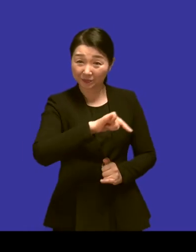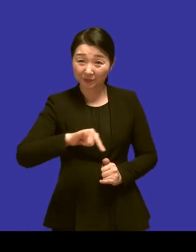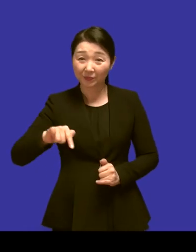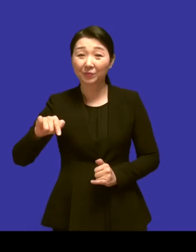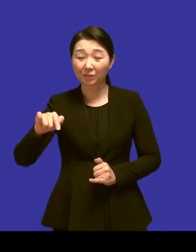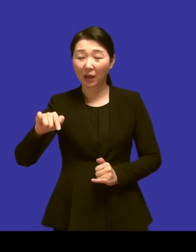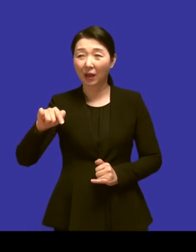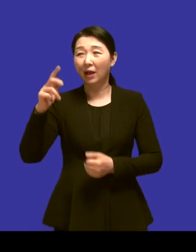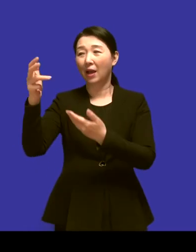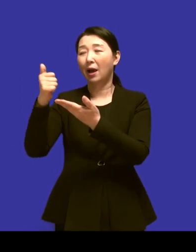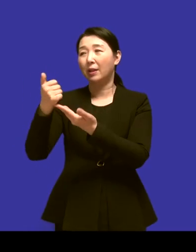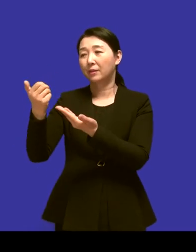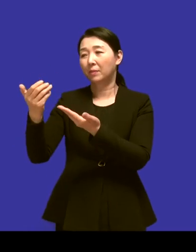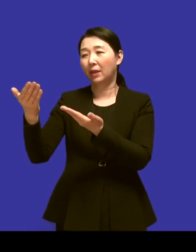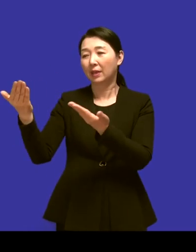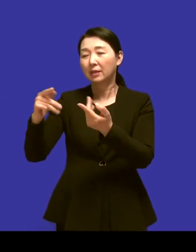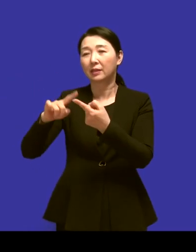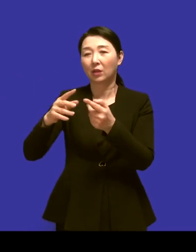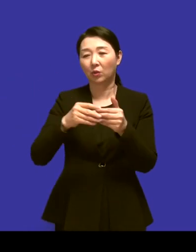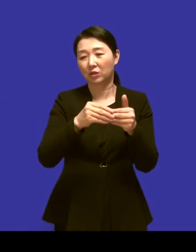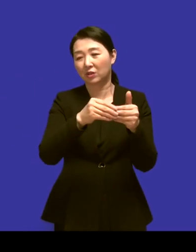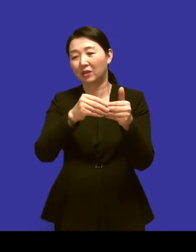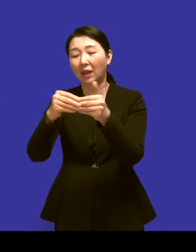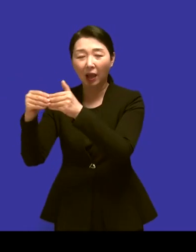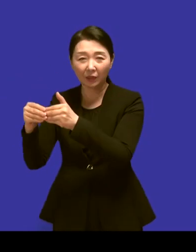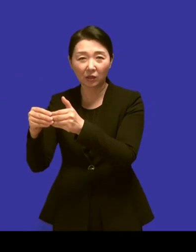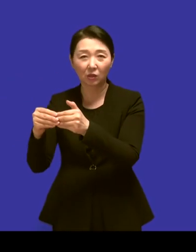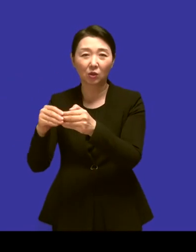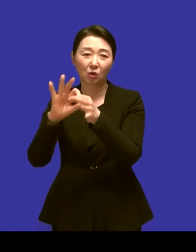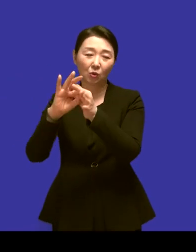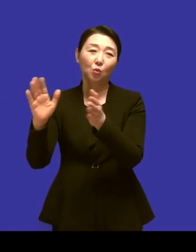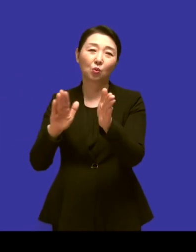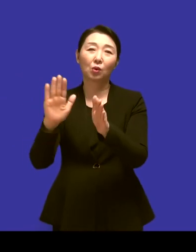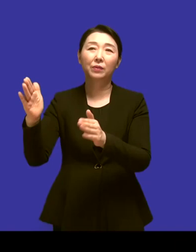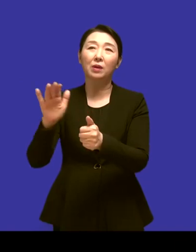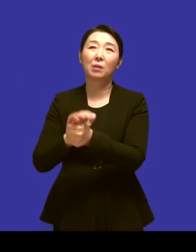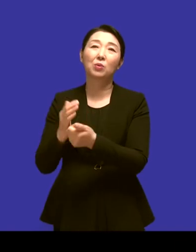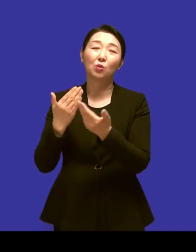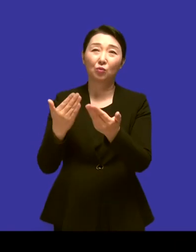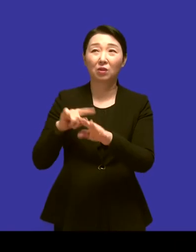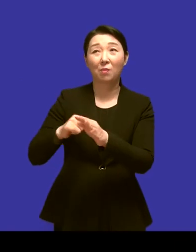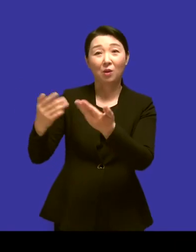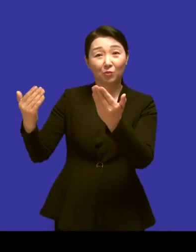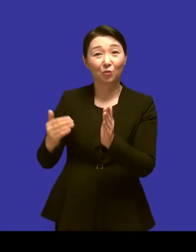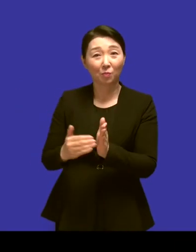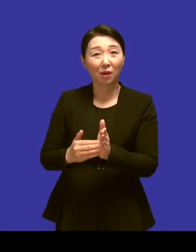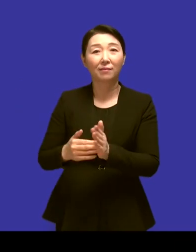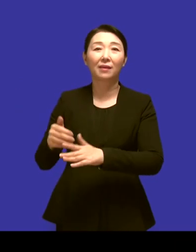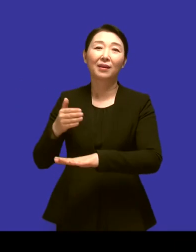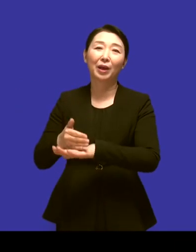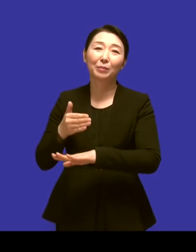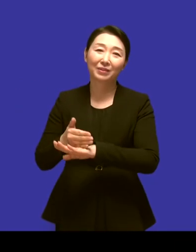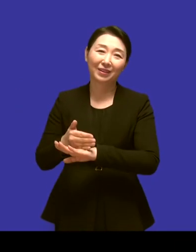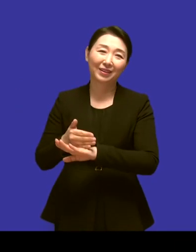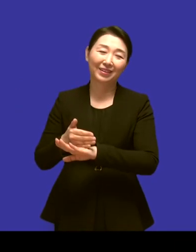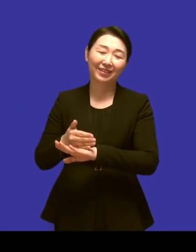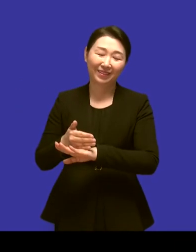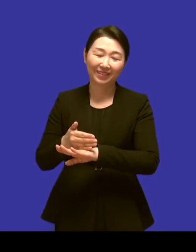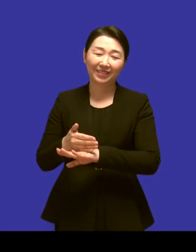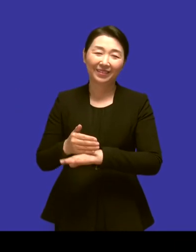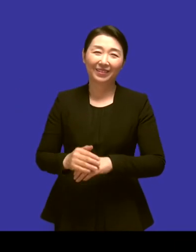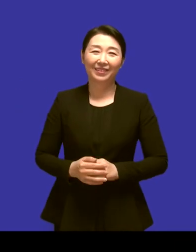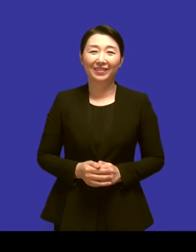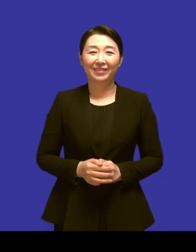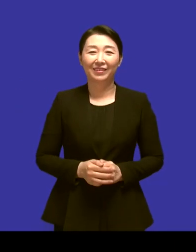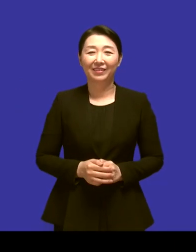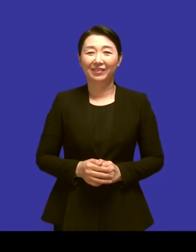나의 길로 이끌게 하는 그런 통로가 되게 해주겠다 이런 마음을 주셔서 그때 이제 감사합니다. 좋아하는